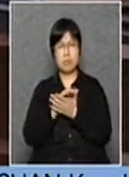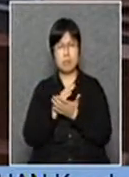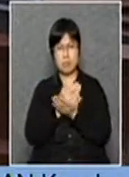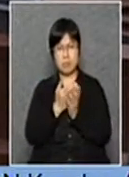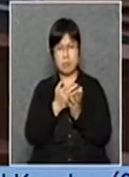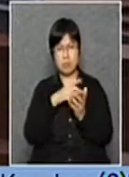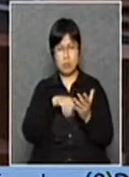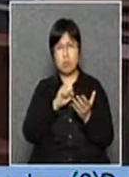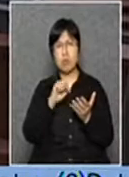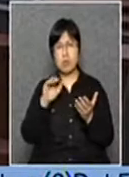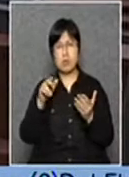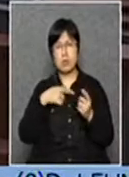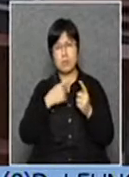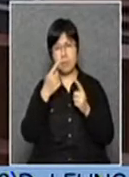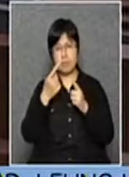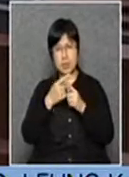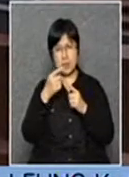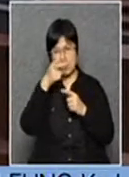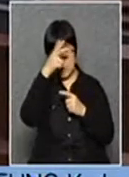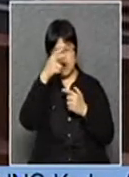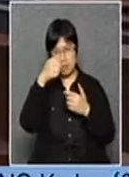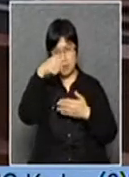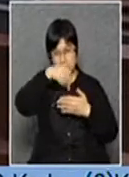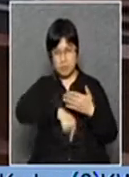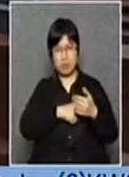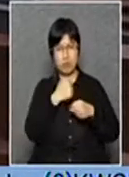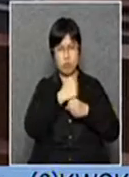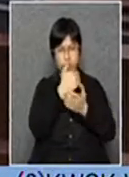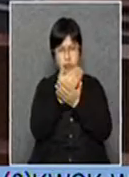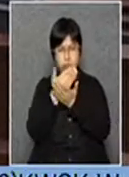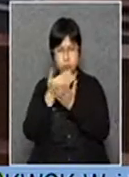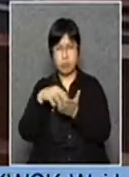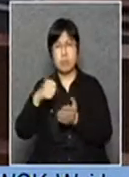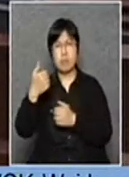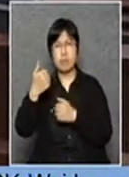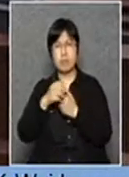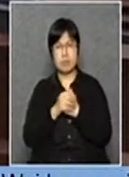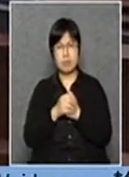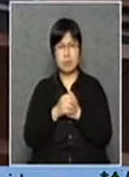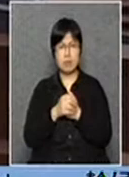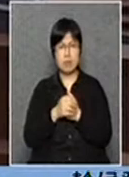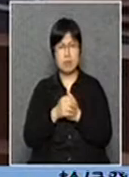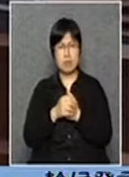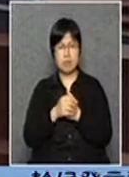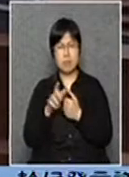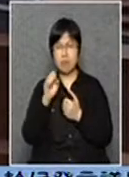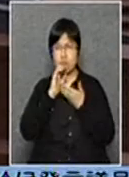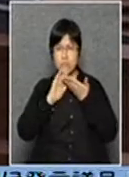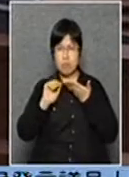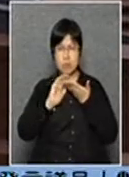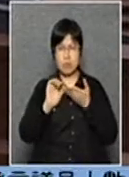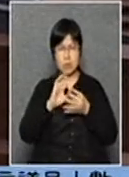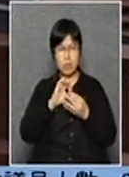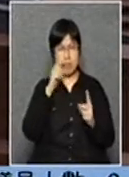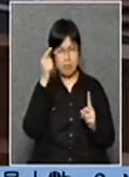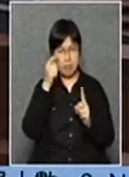唔同嘅用途喺民政局下面有啲嘅唔同嘅做法。都起碼都有一啲嘅講得清楚楚，關於佢嘅目標係